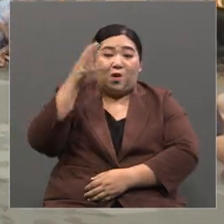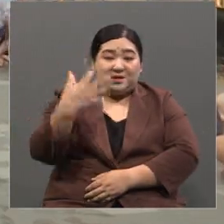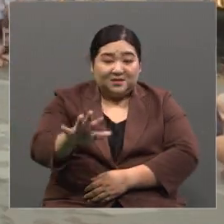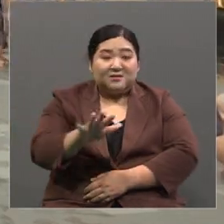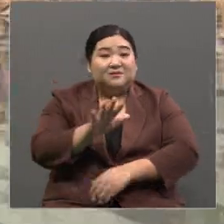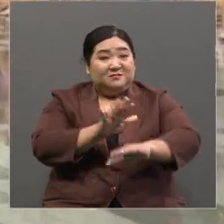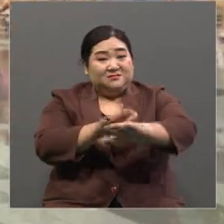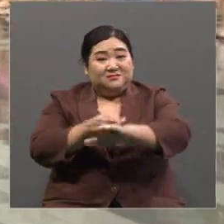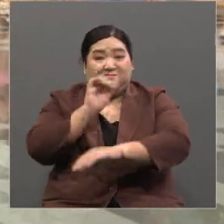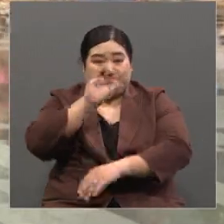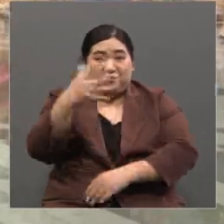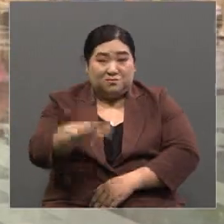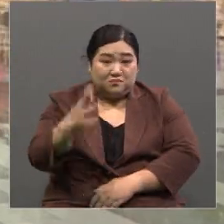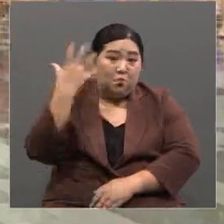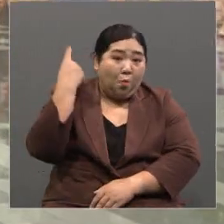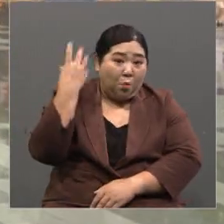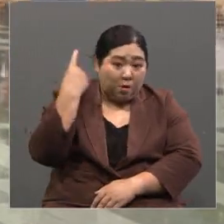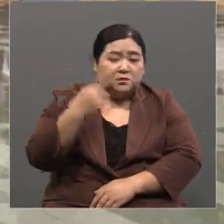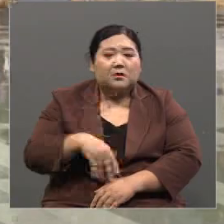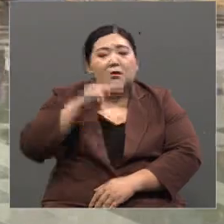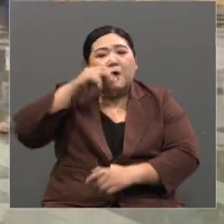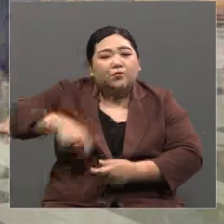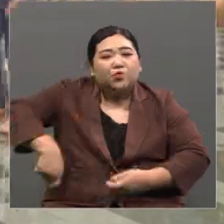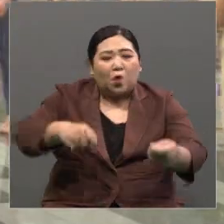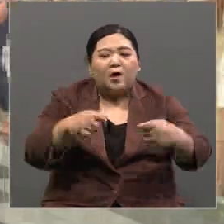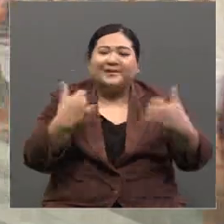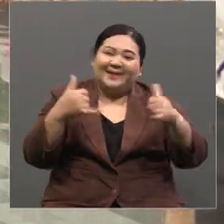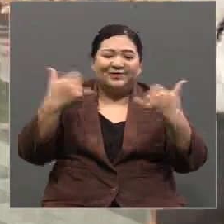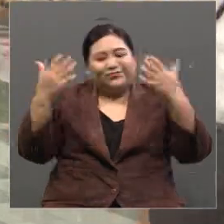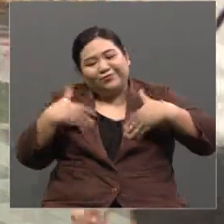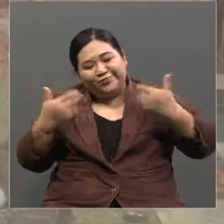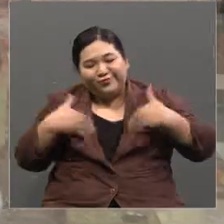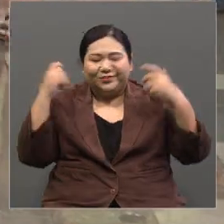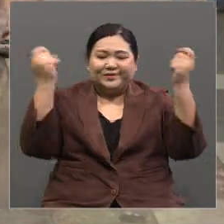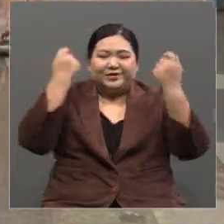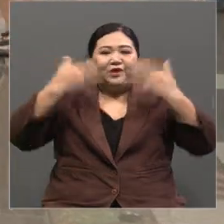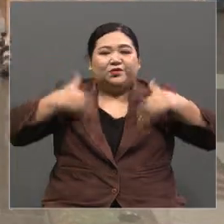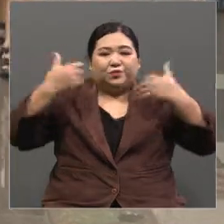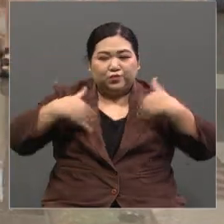ตั้งแต่เมื่อวานแล้วนะครับว่าสงกรานต์เนี่ยเป็นช่วงเวลาของการเฉลิมฉลองเทศกาลแห่งความสุ